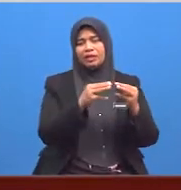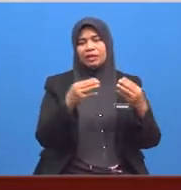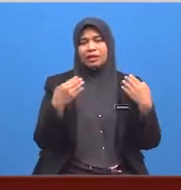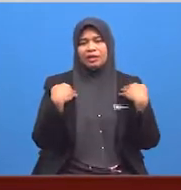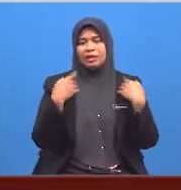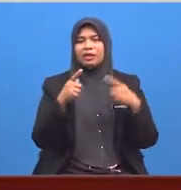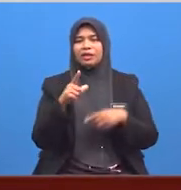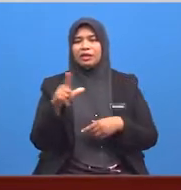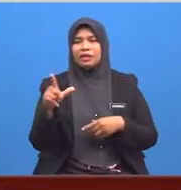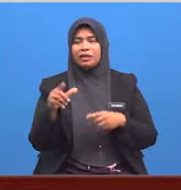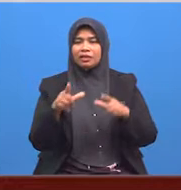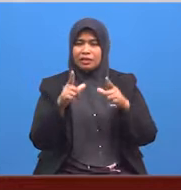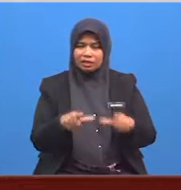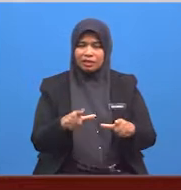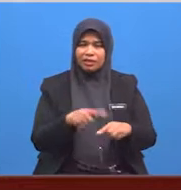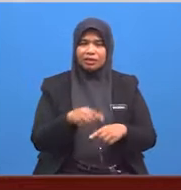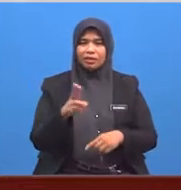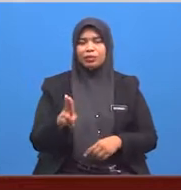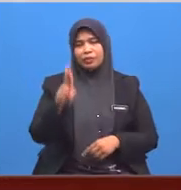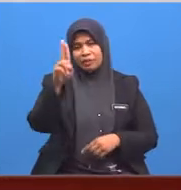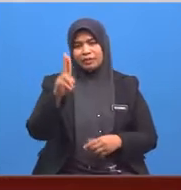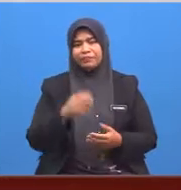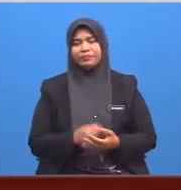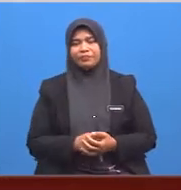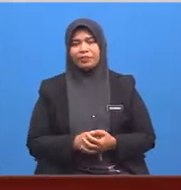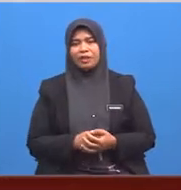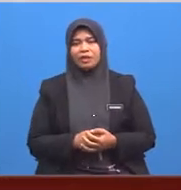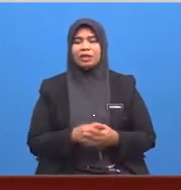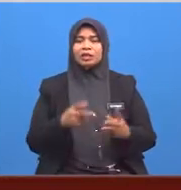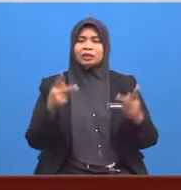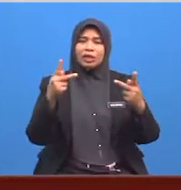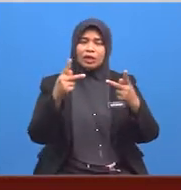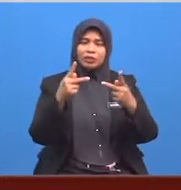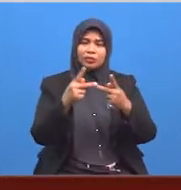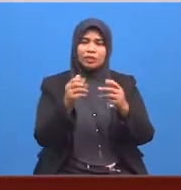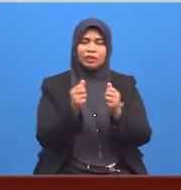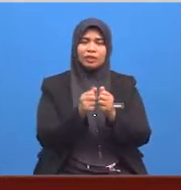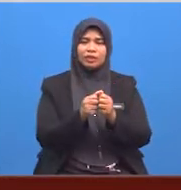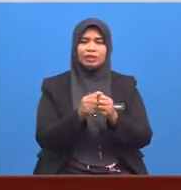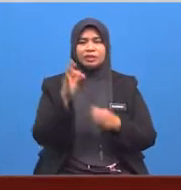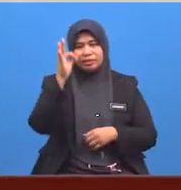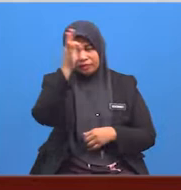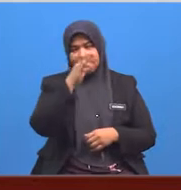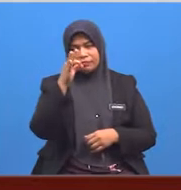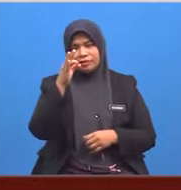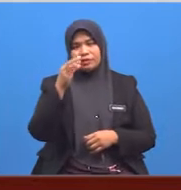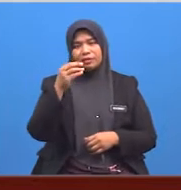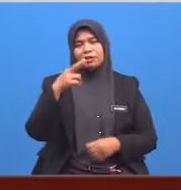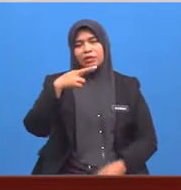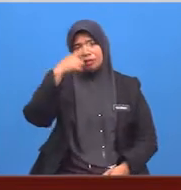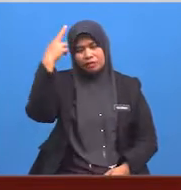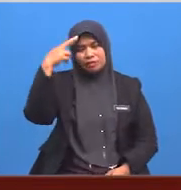murid-murid bijakan Baginda Shallallahu Alaihi Wasallam sesuai lah dengan sifat wajibnya yang keempat yaitu